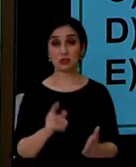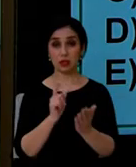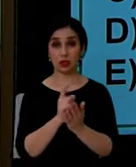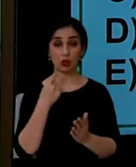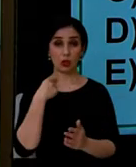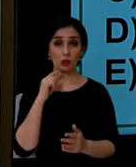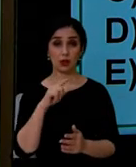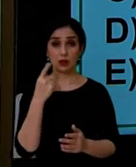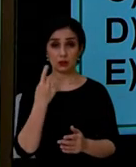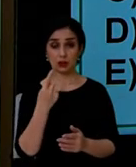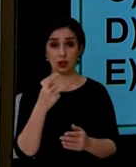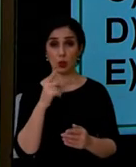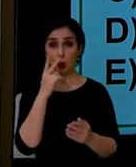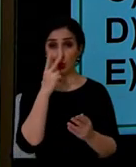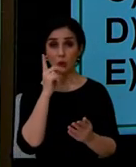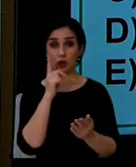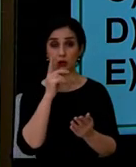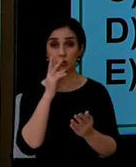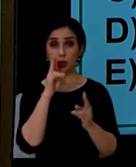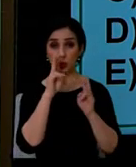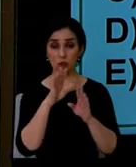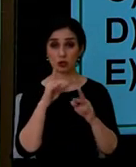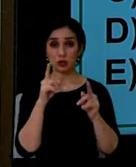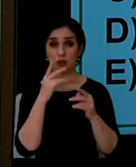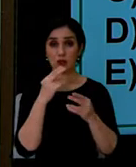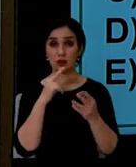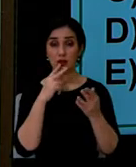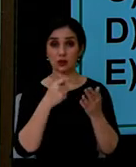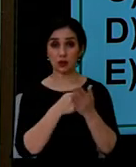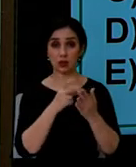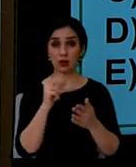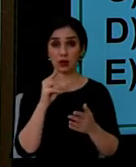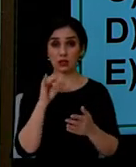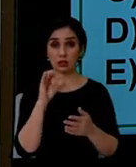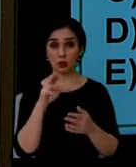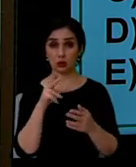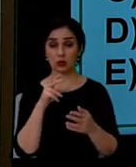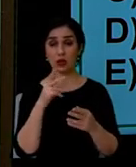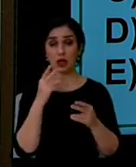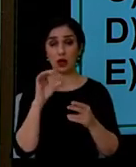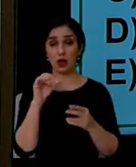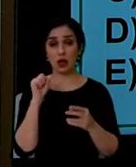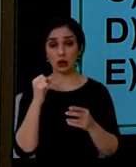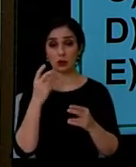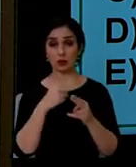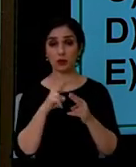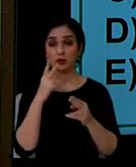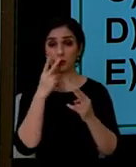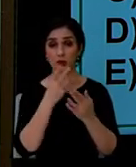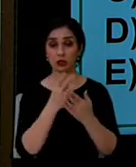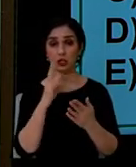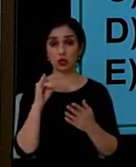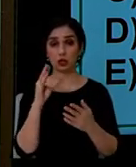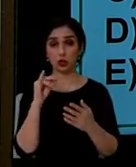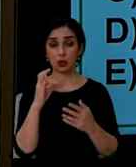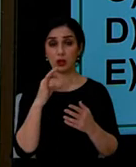Задача номер 1. Укажите значение заряда катиона алюминия, выраженное в кулонах.